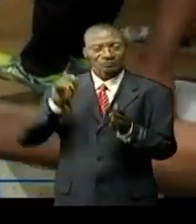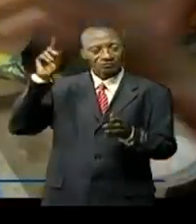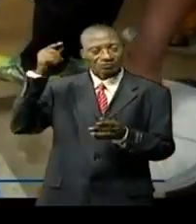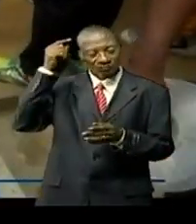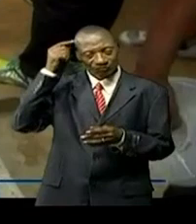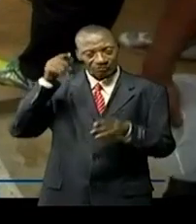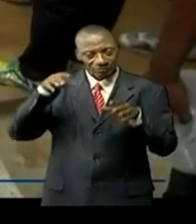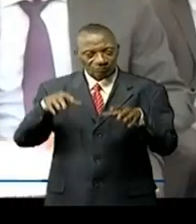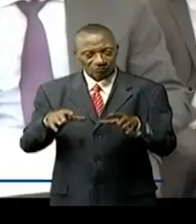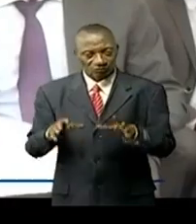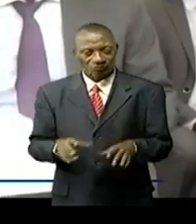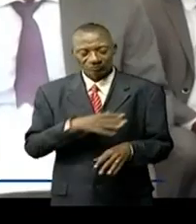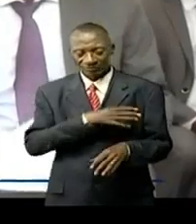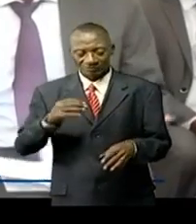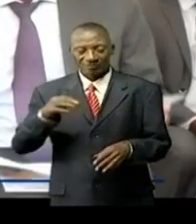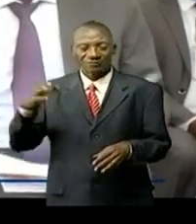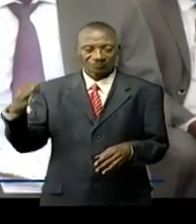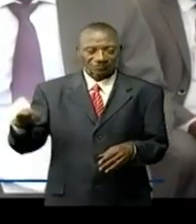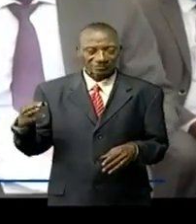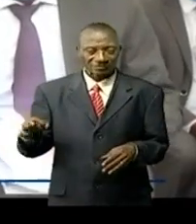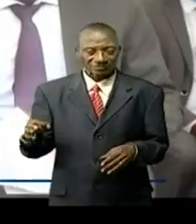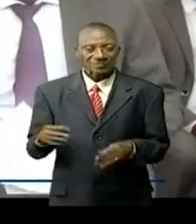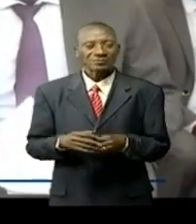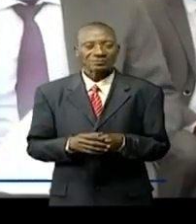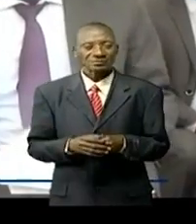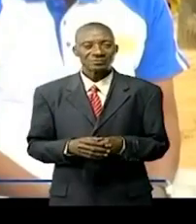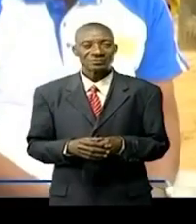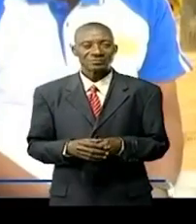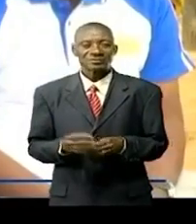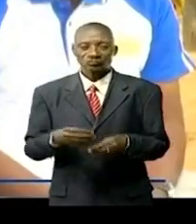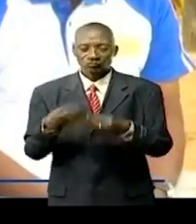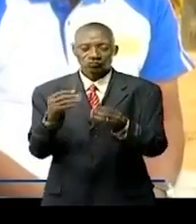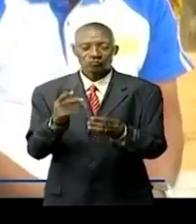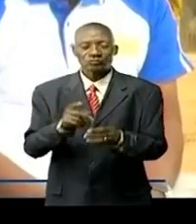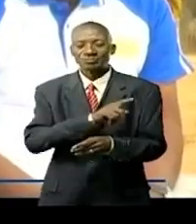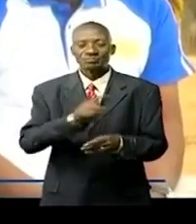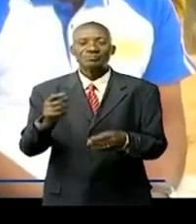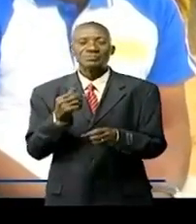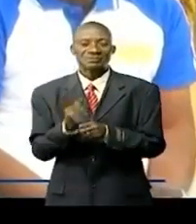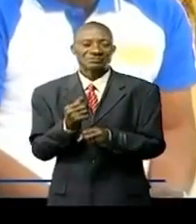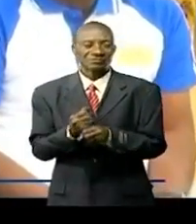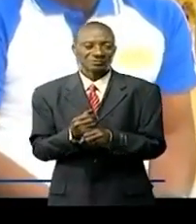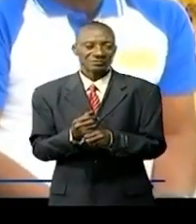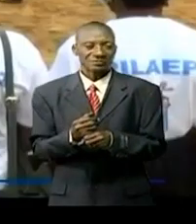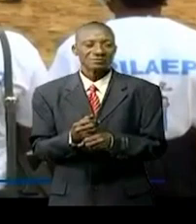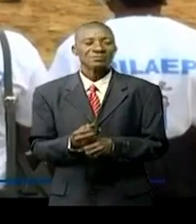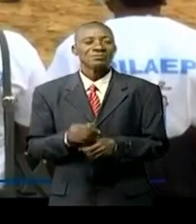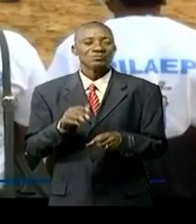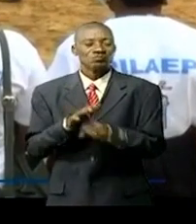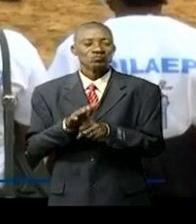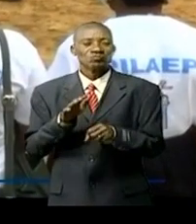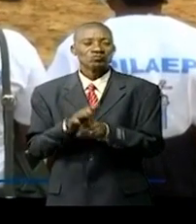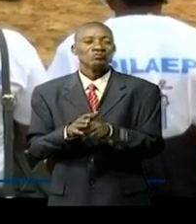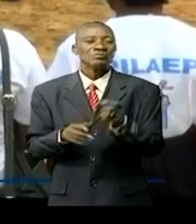et français a permis de créer au moins 1000 emplois et désormais plus d'un million d'habitants vont